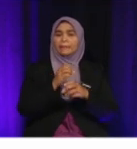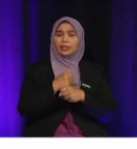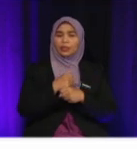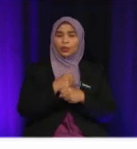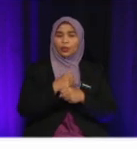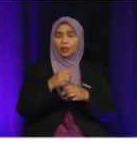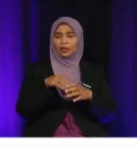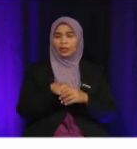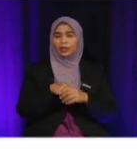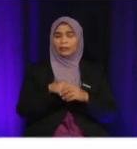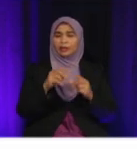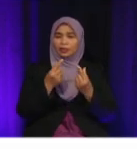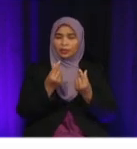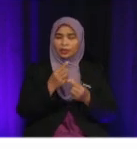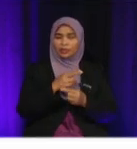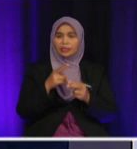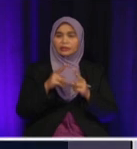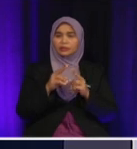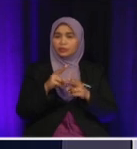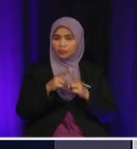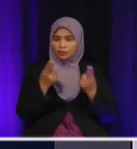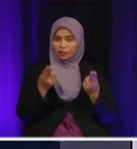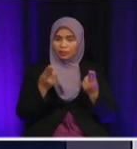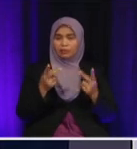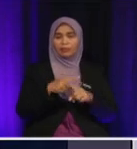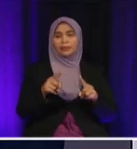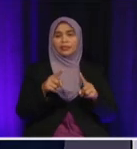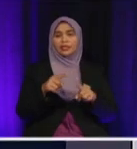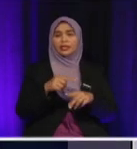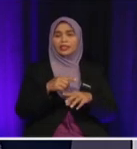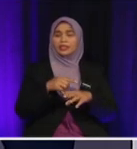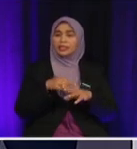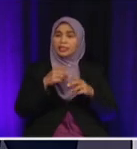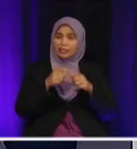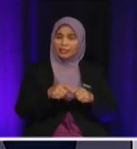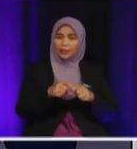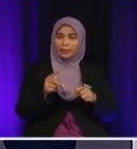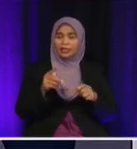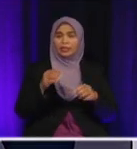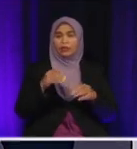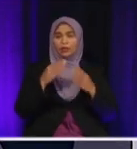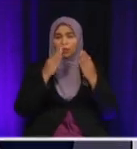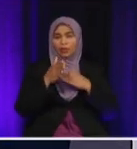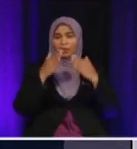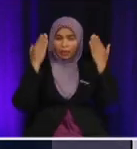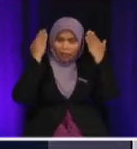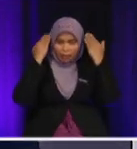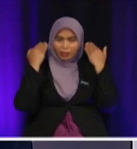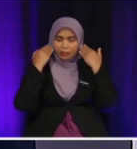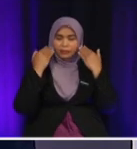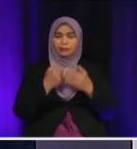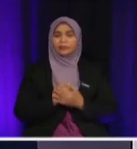sebaliknya diputuskan oleh mahkamah. Ha, ini tak ada dalam Quran, tak ada dalam Sunnah macam kita berlaku pada hari ini. Okey, jadi itu dipanggil